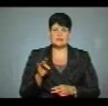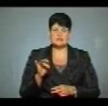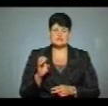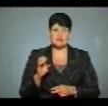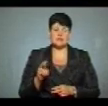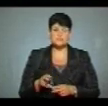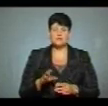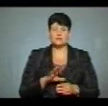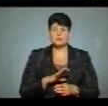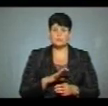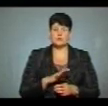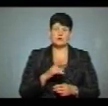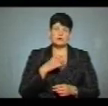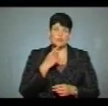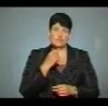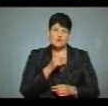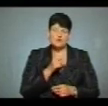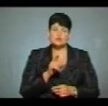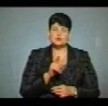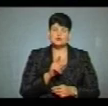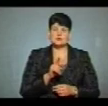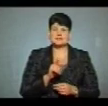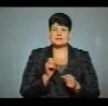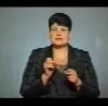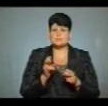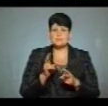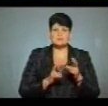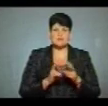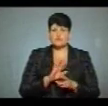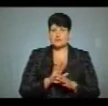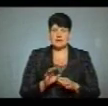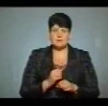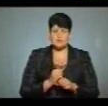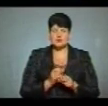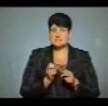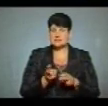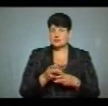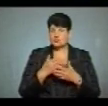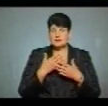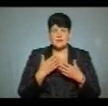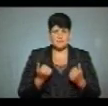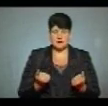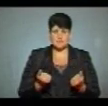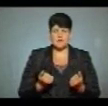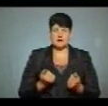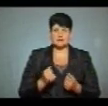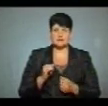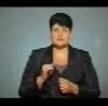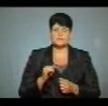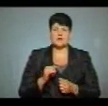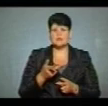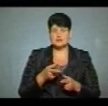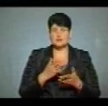Стверджують працівники Діндеру, що скиду, в зв'язку з тим, що підприємство ще не працює, скиду немає, хоча саме Дінтер-скала має